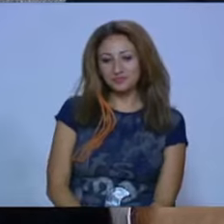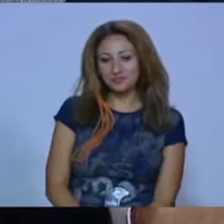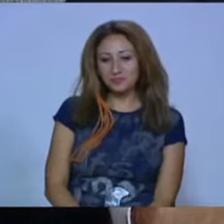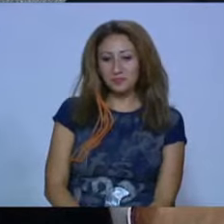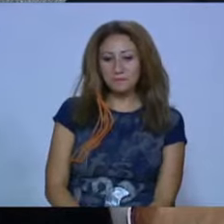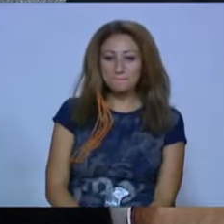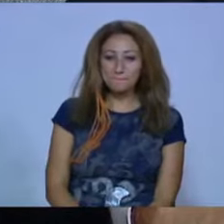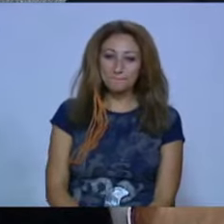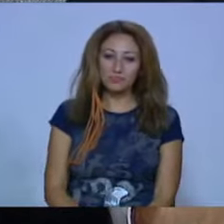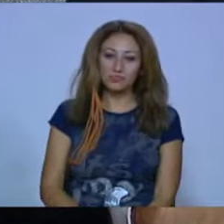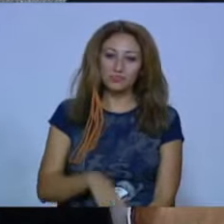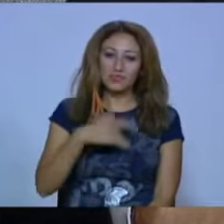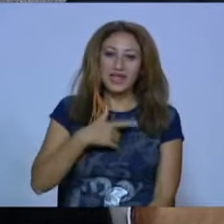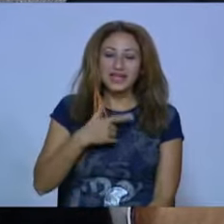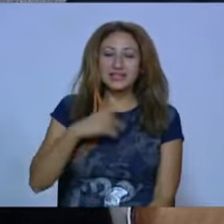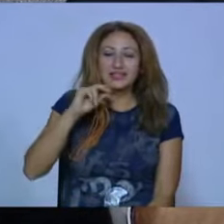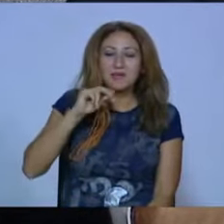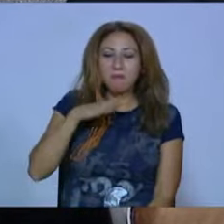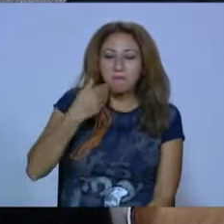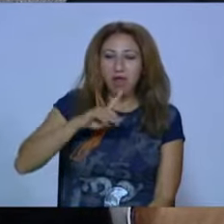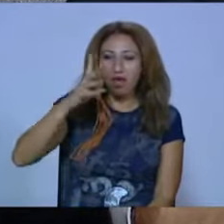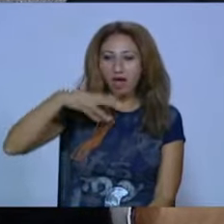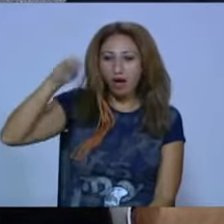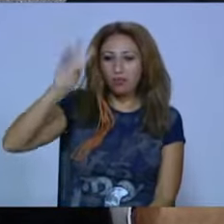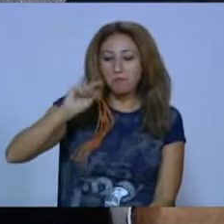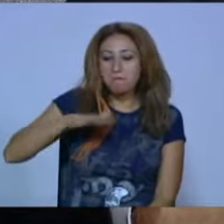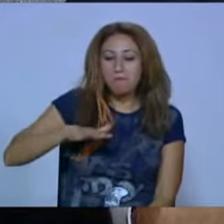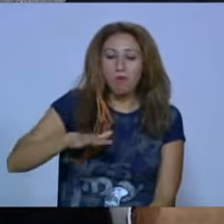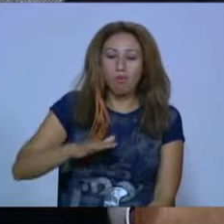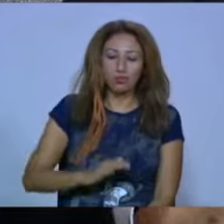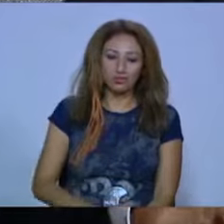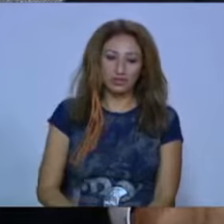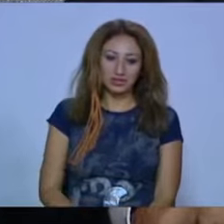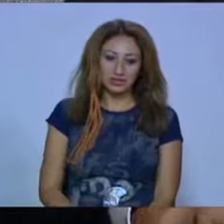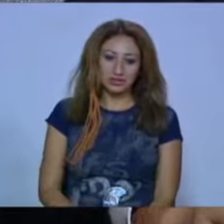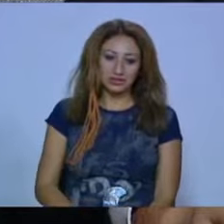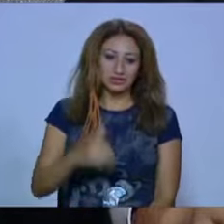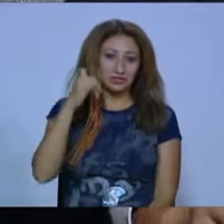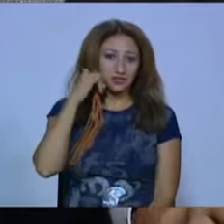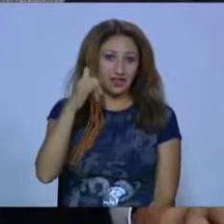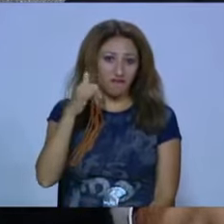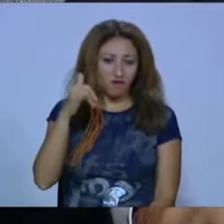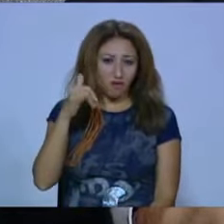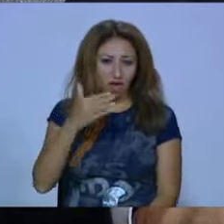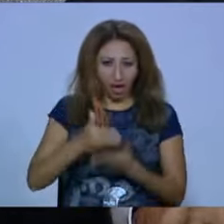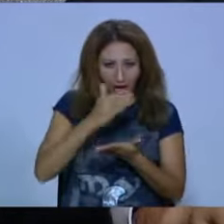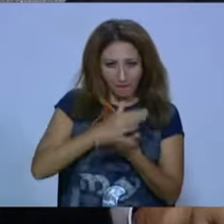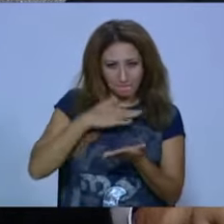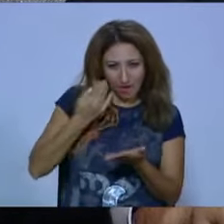حضور يعني احساسنا بوجوده علاء ولي الدين الحاضر الغائب عندنا. واخر مكالمه كانت معاك يا اشرف.